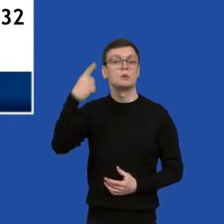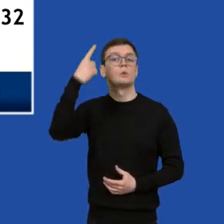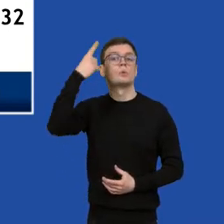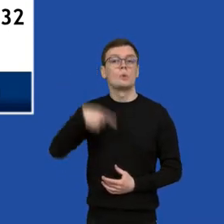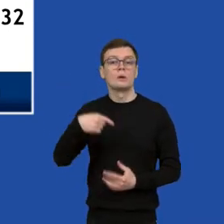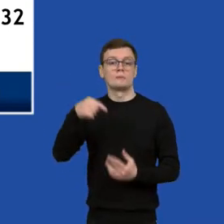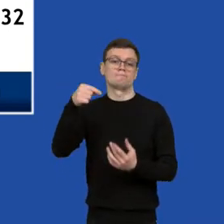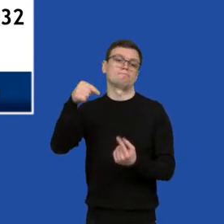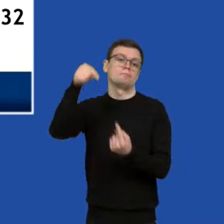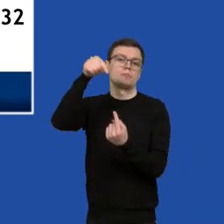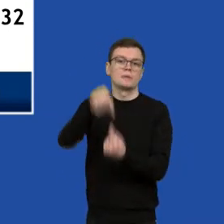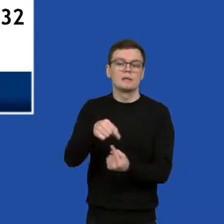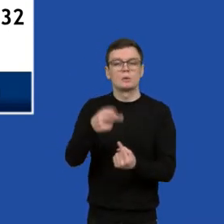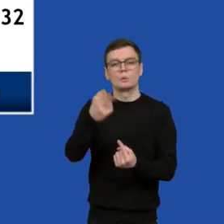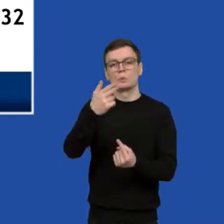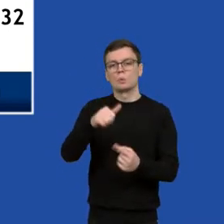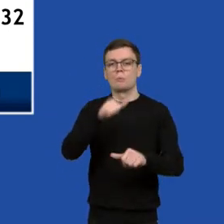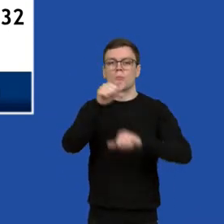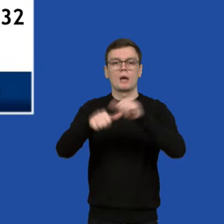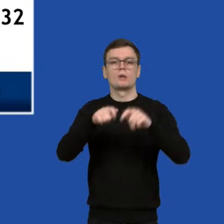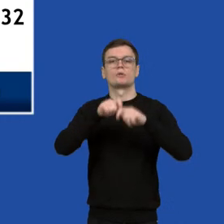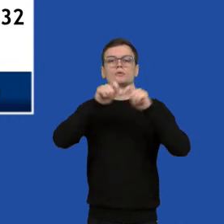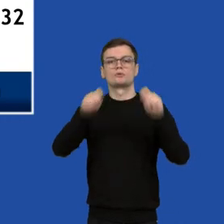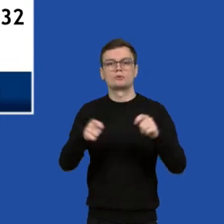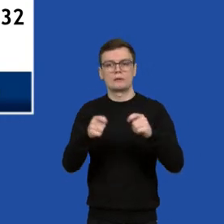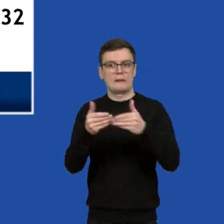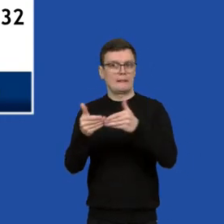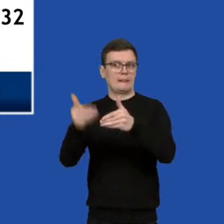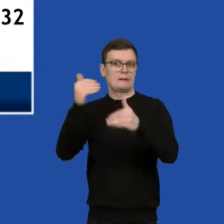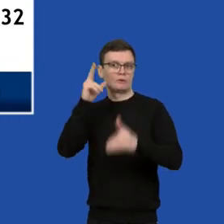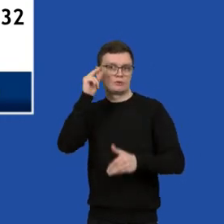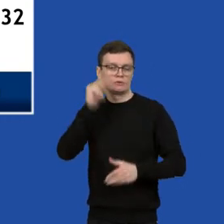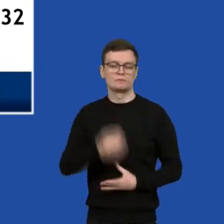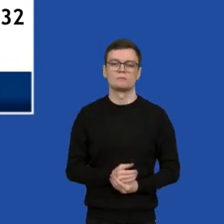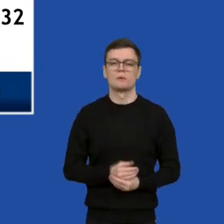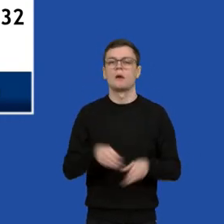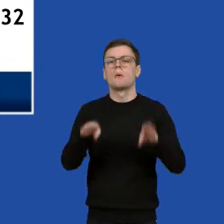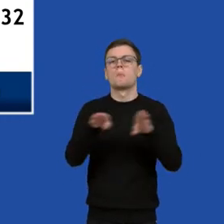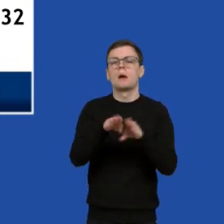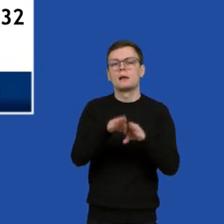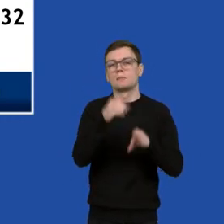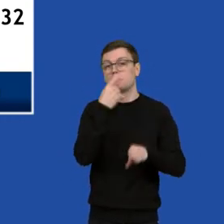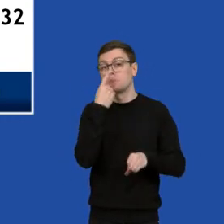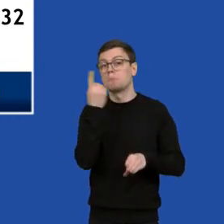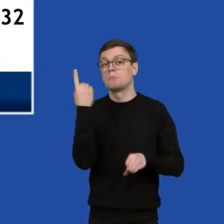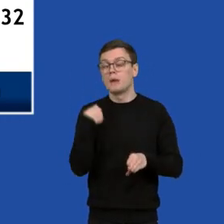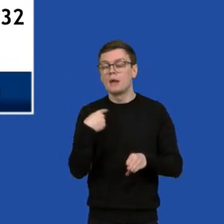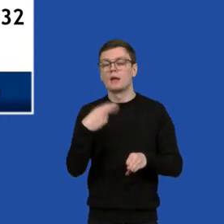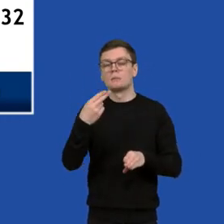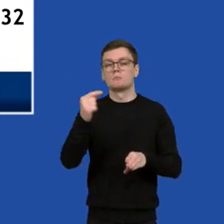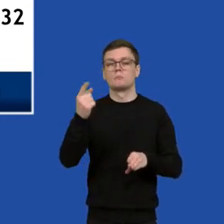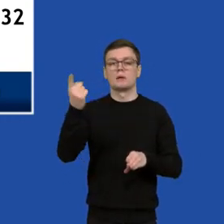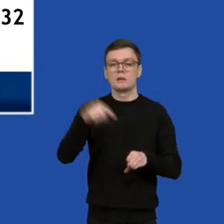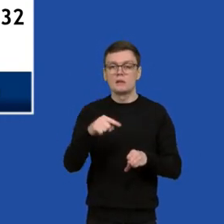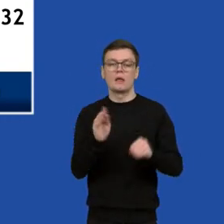pradžios, tai yra atbulinė data, todėl, lyginant su praėjusiais metais, NPD būtų